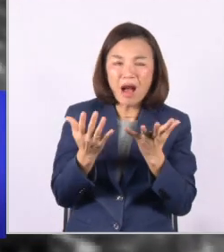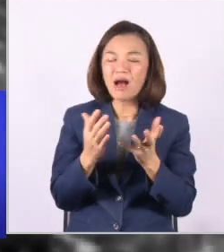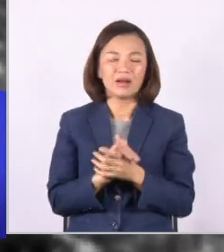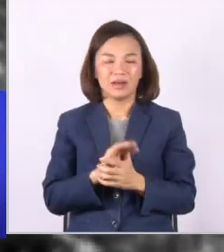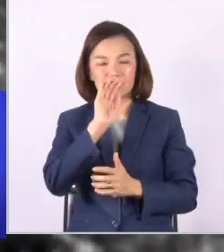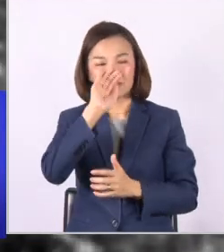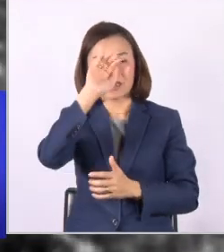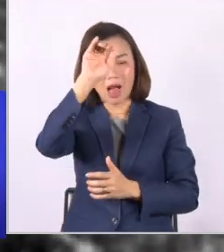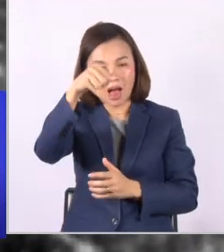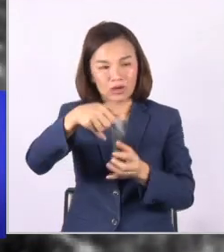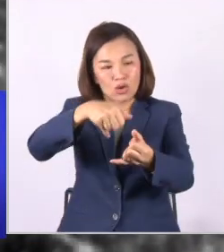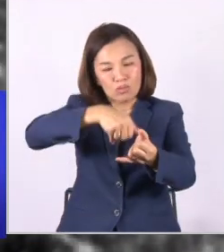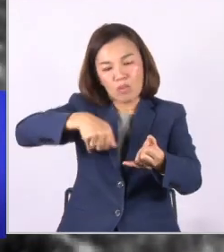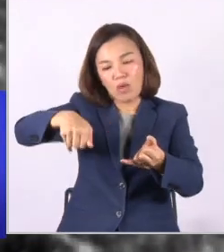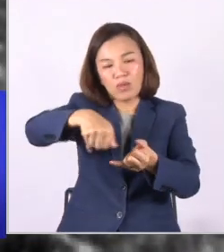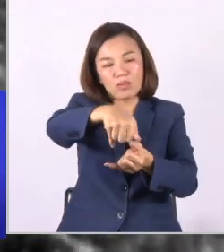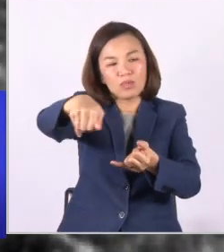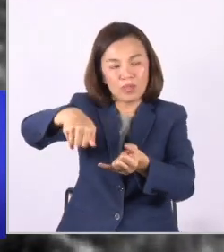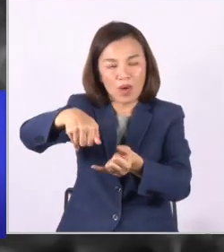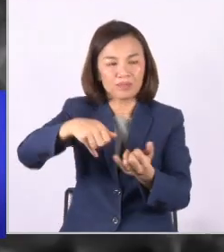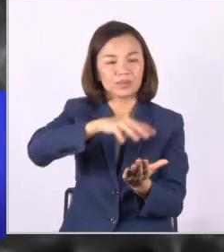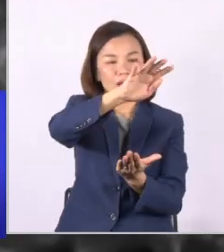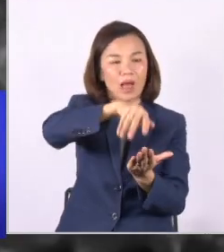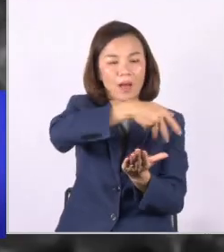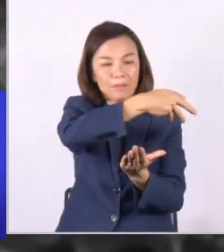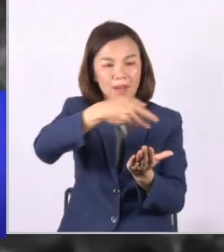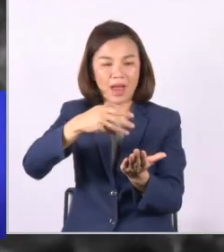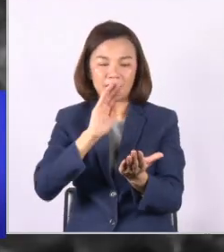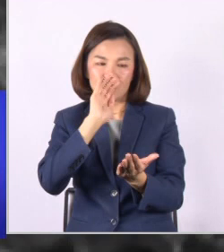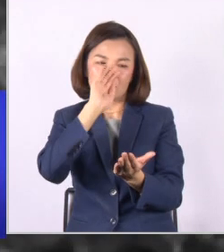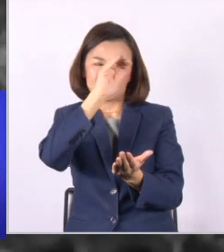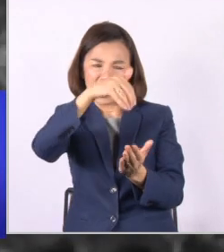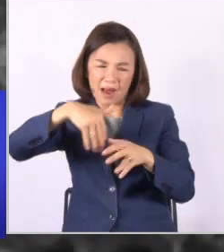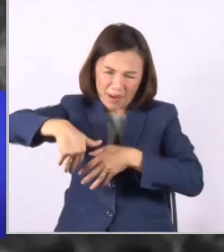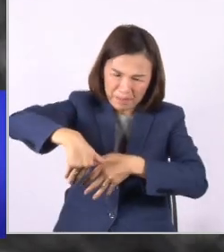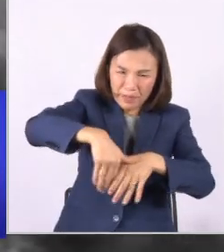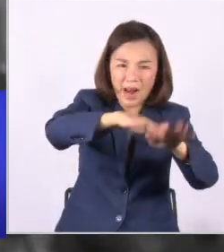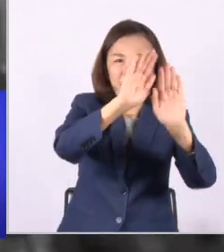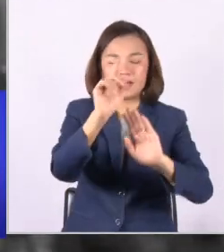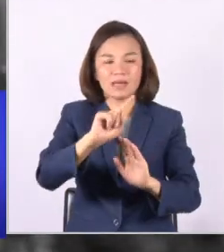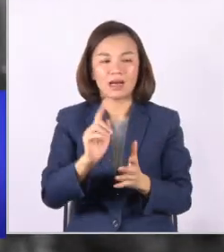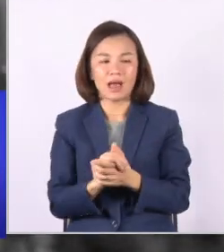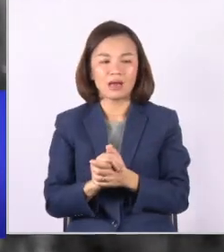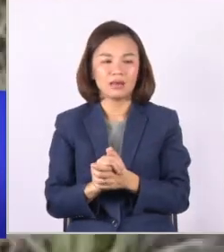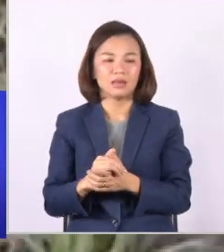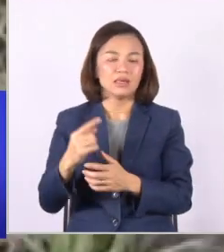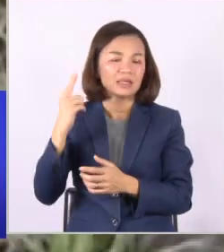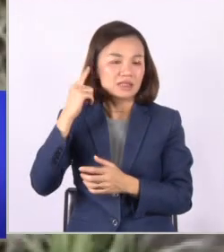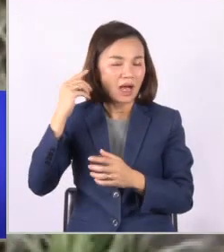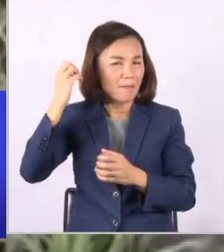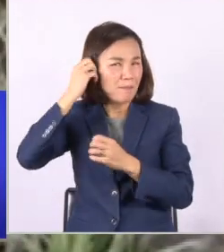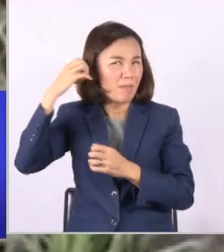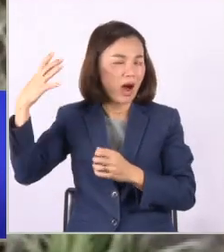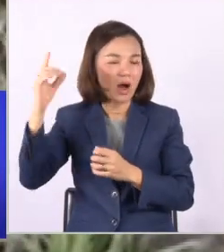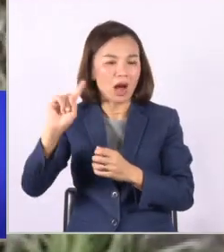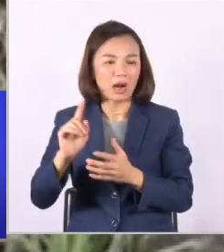อยู่ในบริเวณนี้แล้วทีนี้เขาก็มีการวางแผนกับเขาจะผลักดันช้างไปยังไงนะครับคือไม่ใช่ว่าจะเอาประทัดไปจุดบั้งๆๆไม่ใช่ต้องวางแผนไว้ว่า